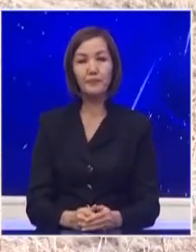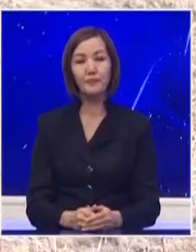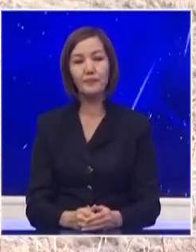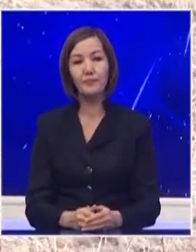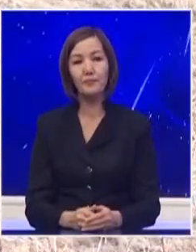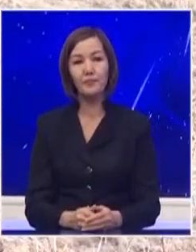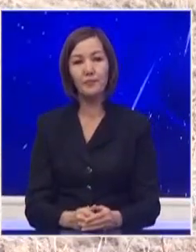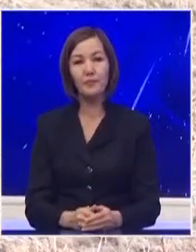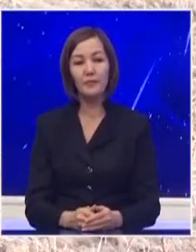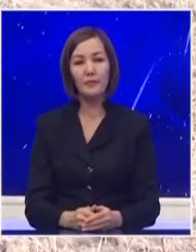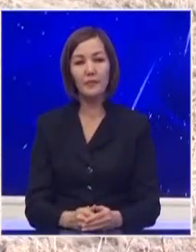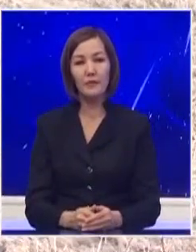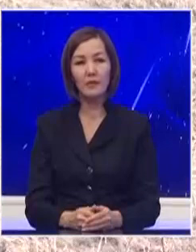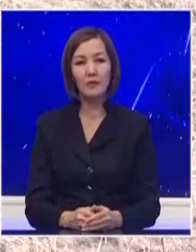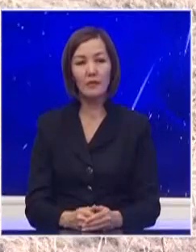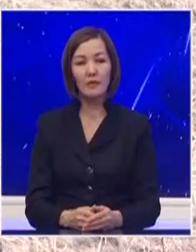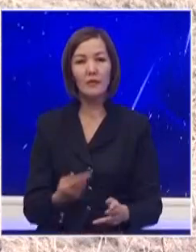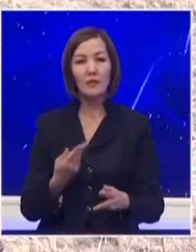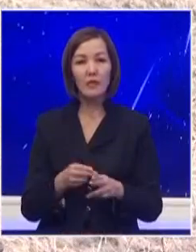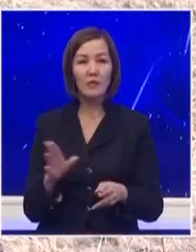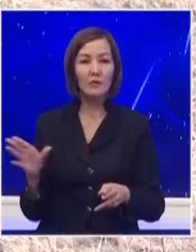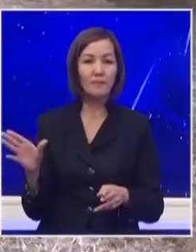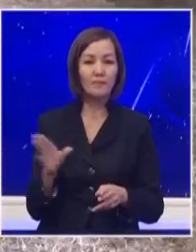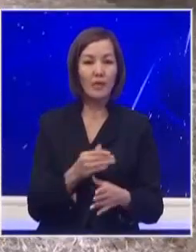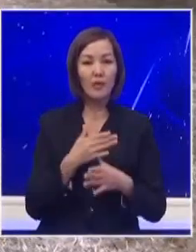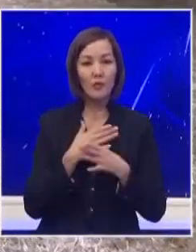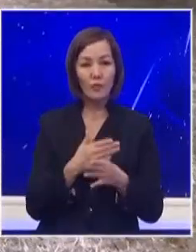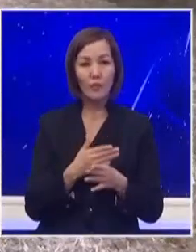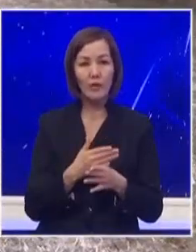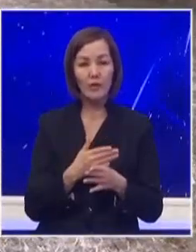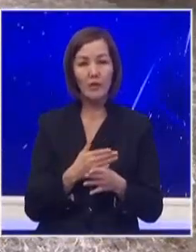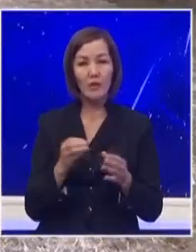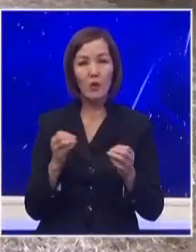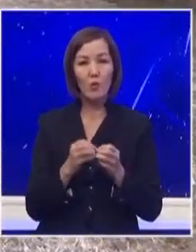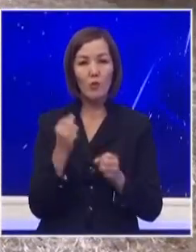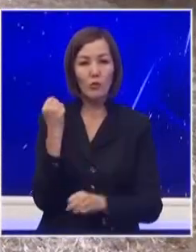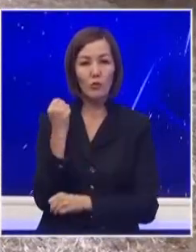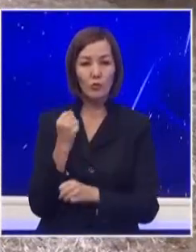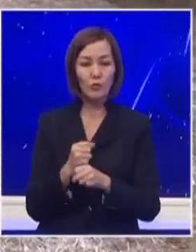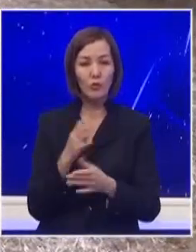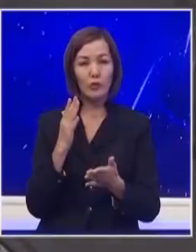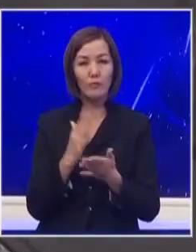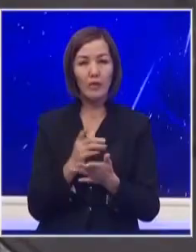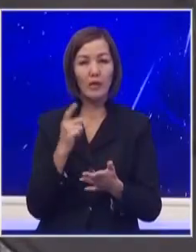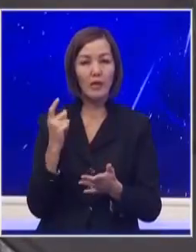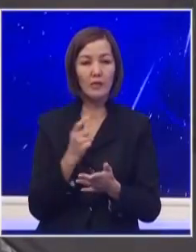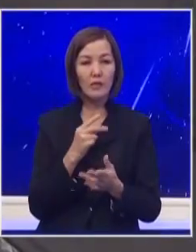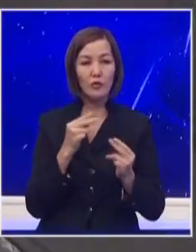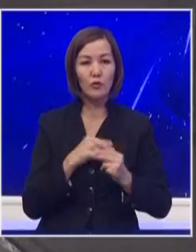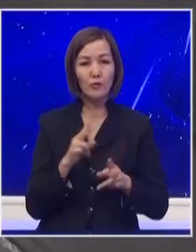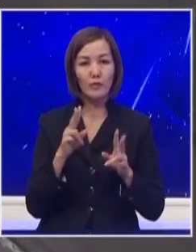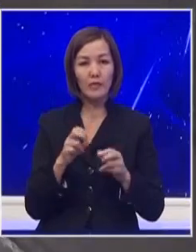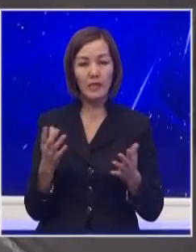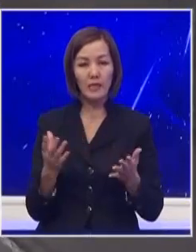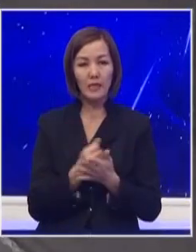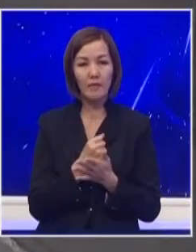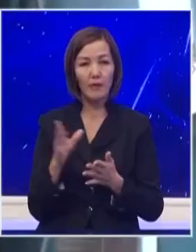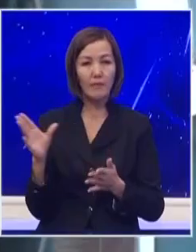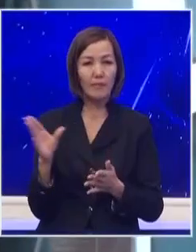ауыстырмалы тәсілменен жерді өз өнемізбен күшімізбен таң айтып жылда жақсы өнімдер алып жүрміз.